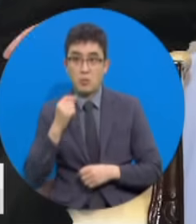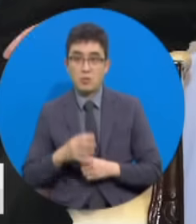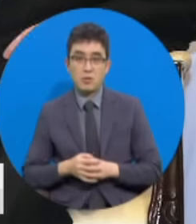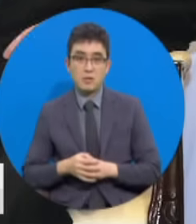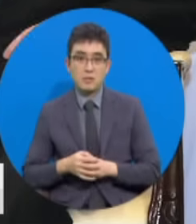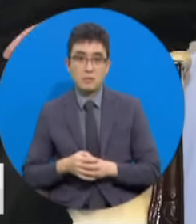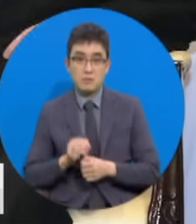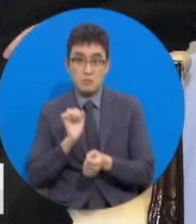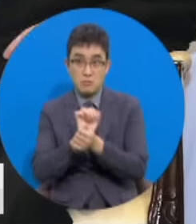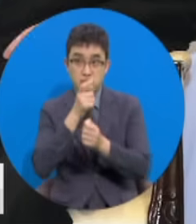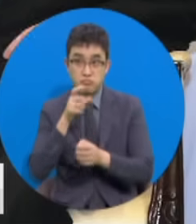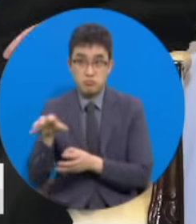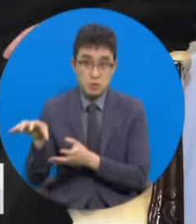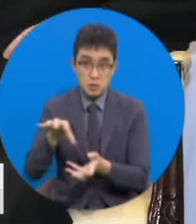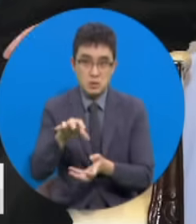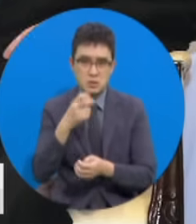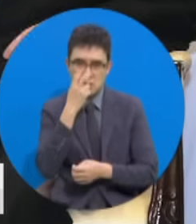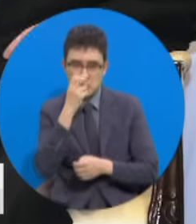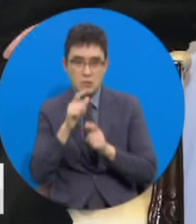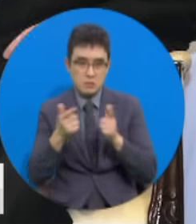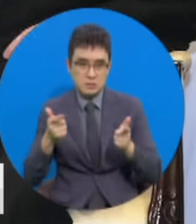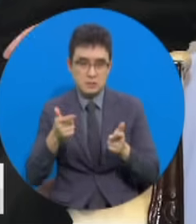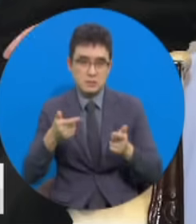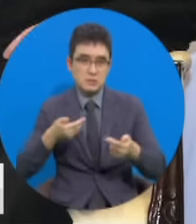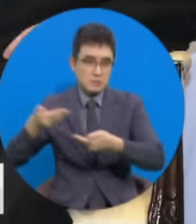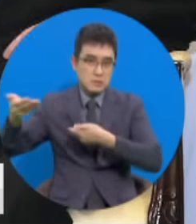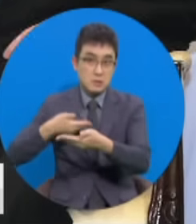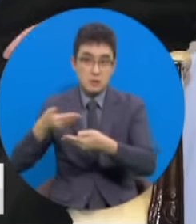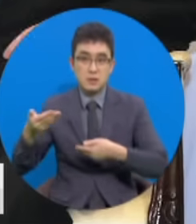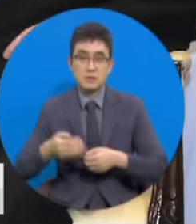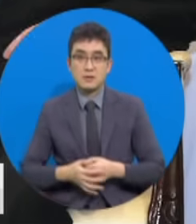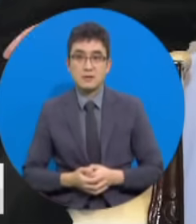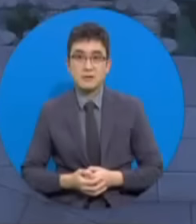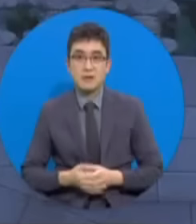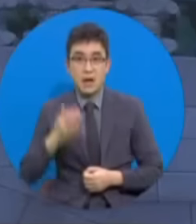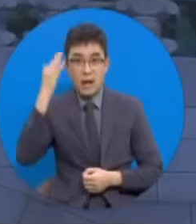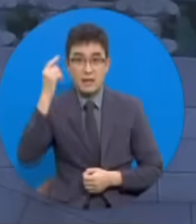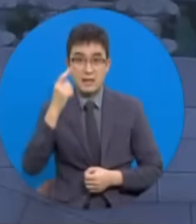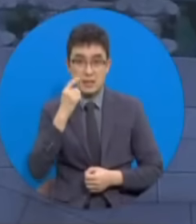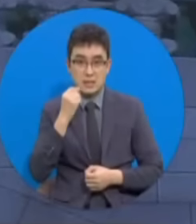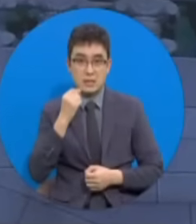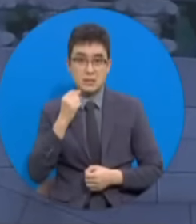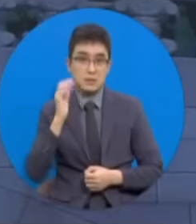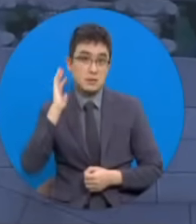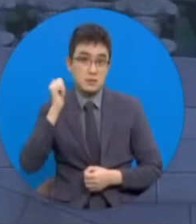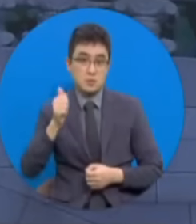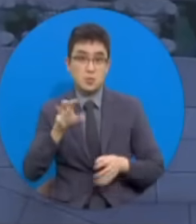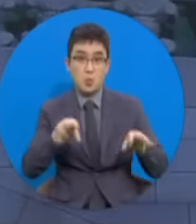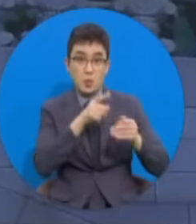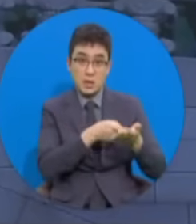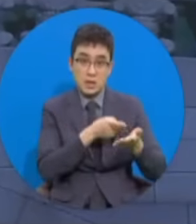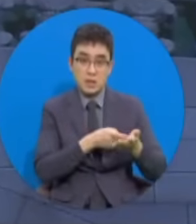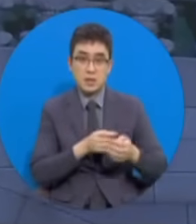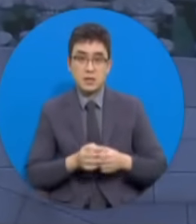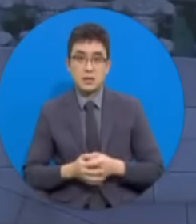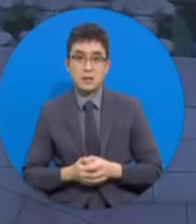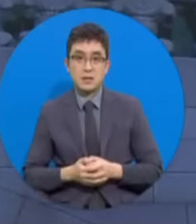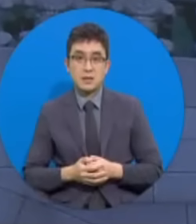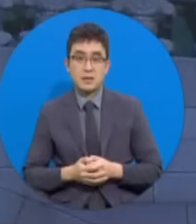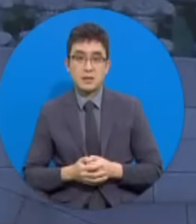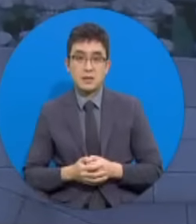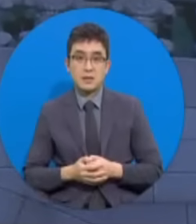공표하겠다라고 밝혔습니다. 얼마 전 한일 양국 정상, 윤석열 대통령과 기시다